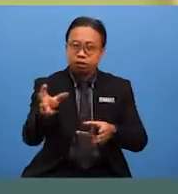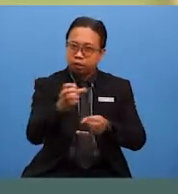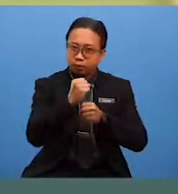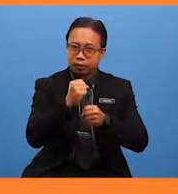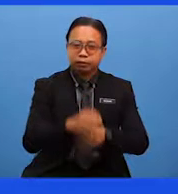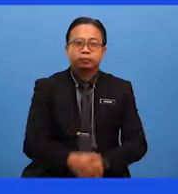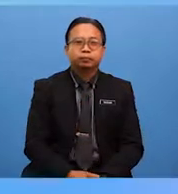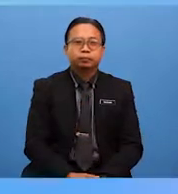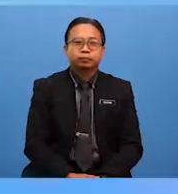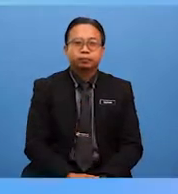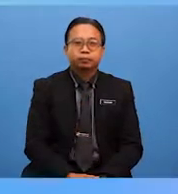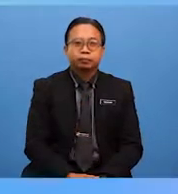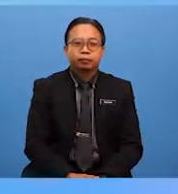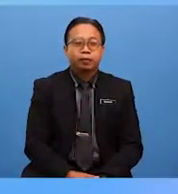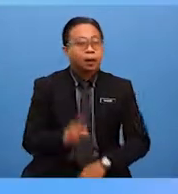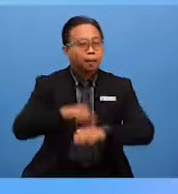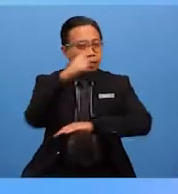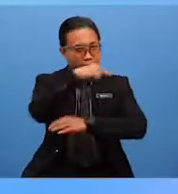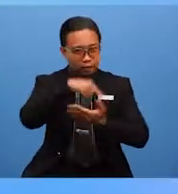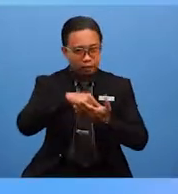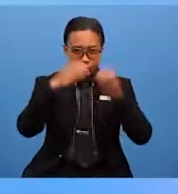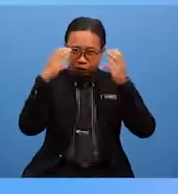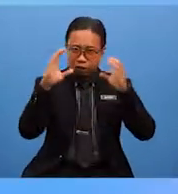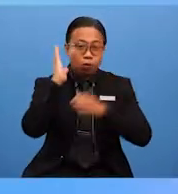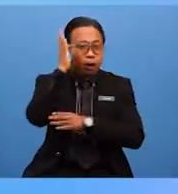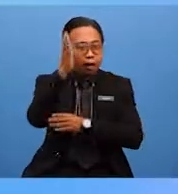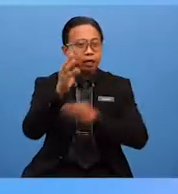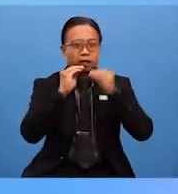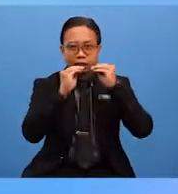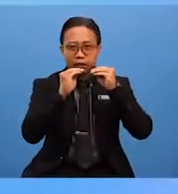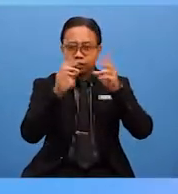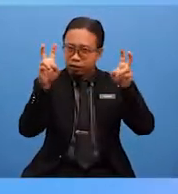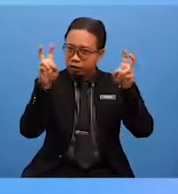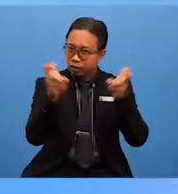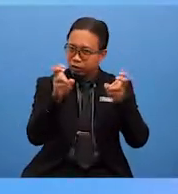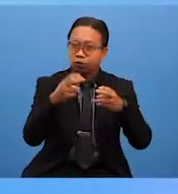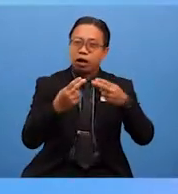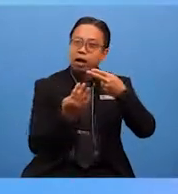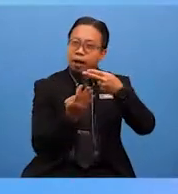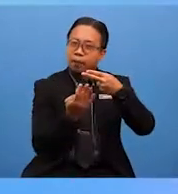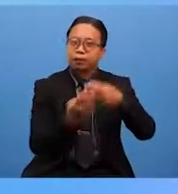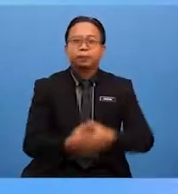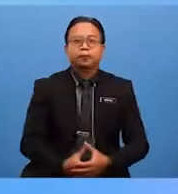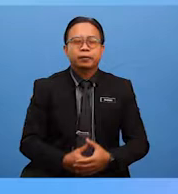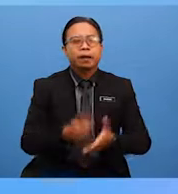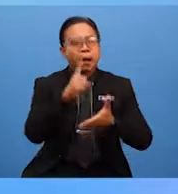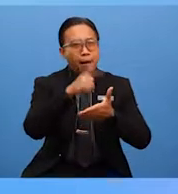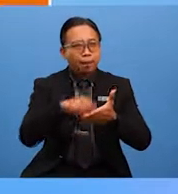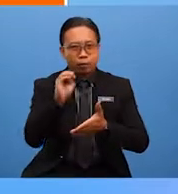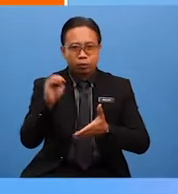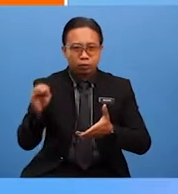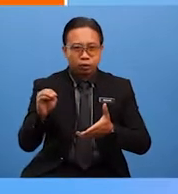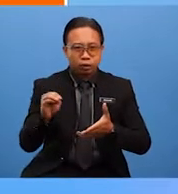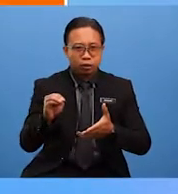perolehi Nanti pada hari ini jegu akan mengajar tajuk Habel apakah yang